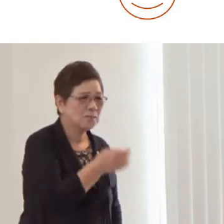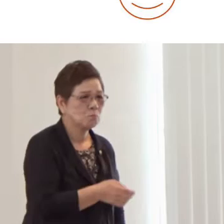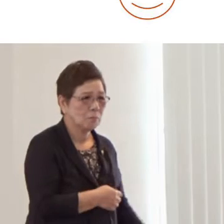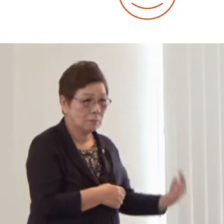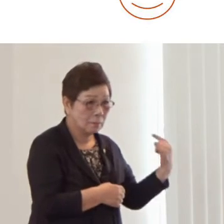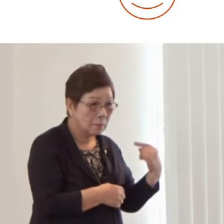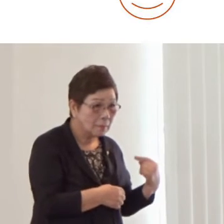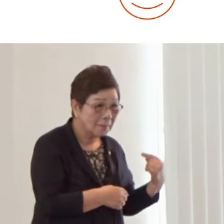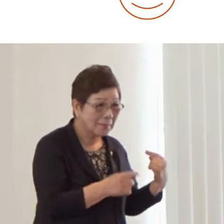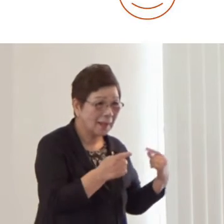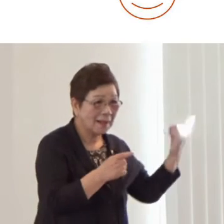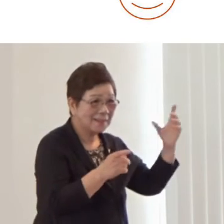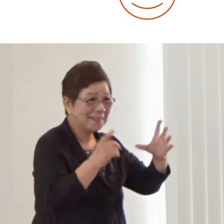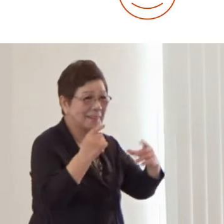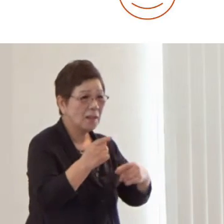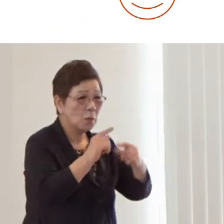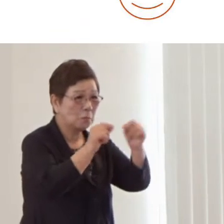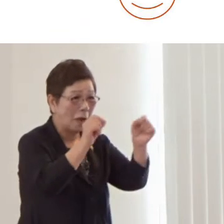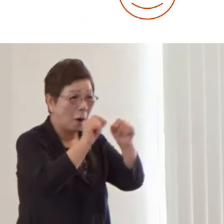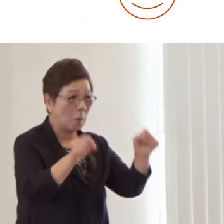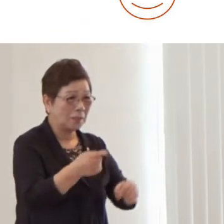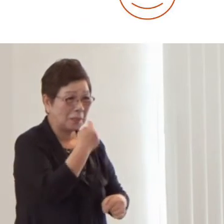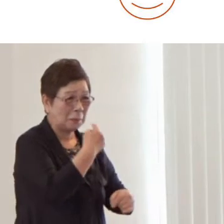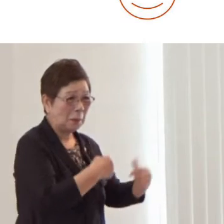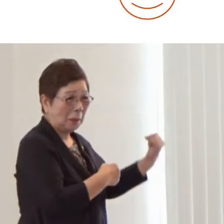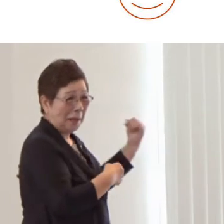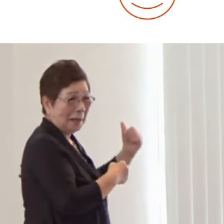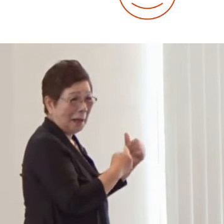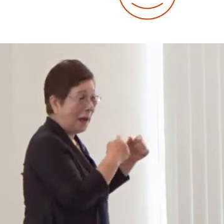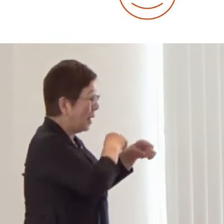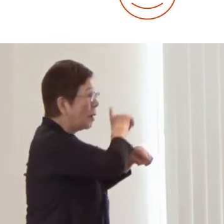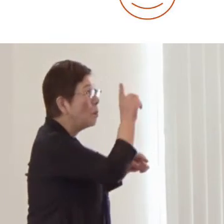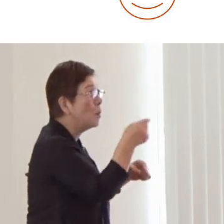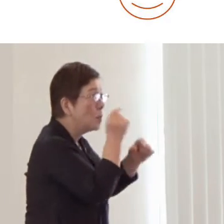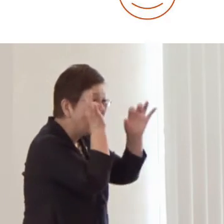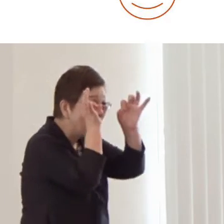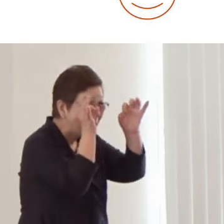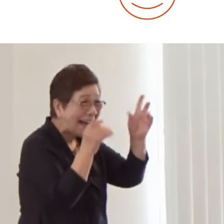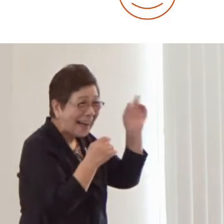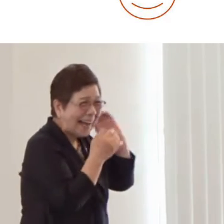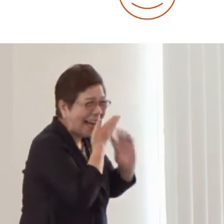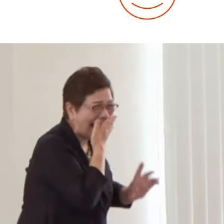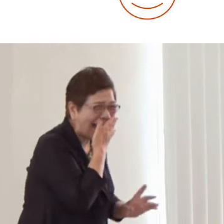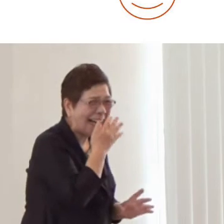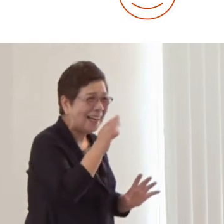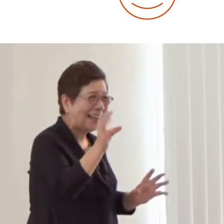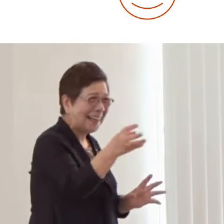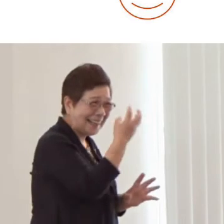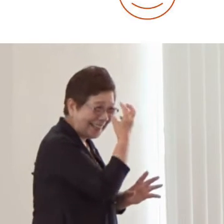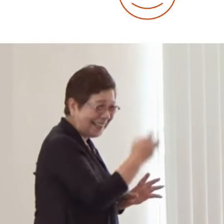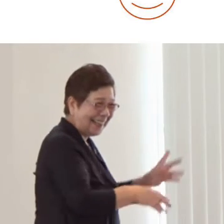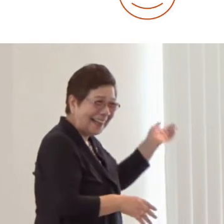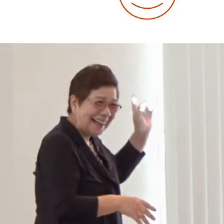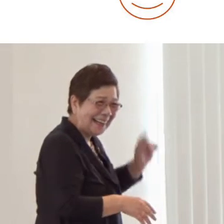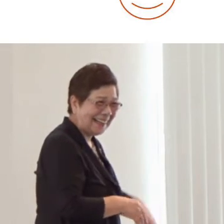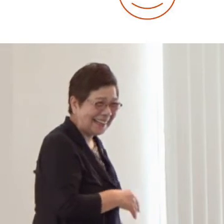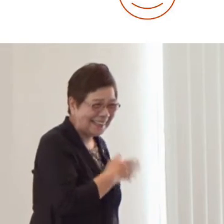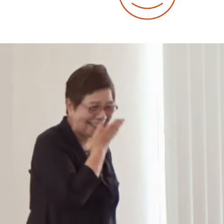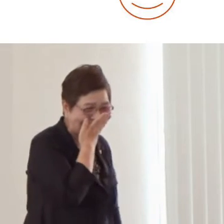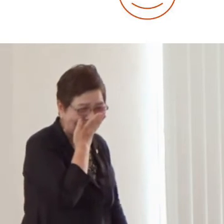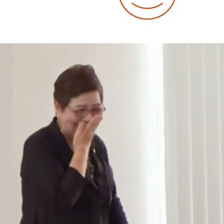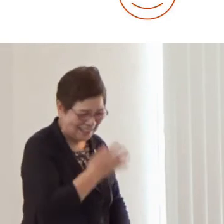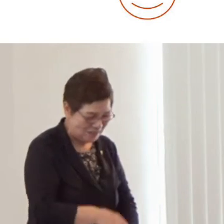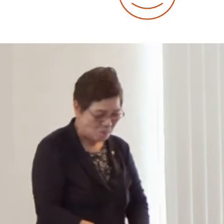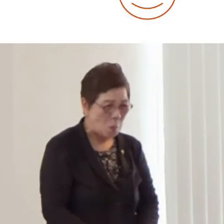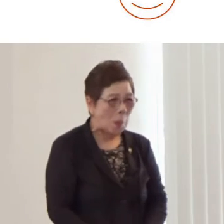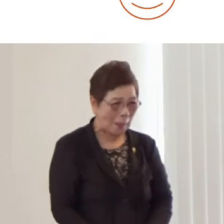似てない、創造主と私たちの間には決して埋めることができない